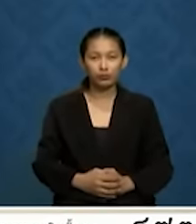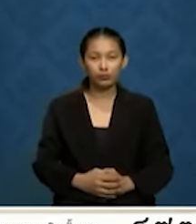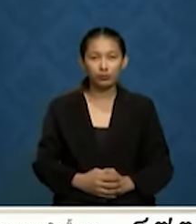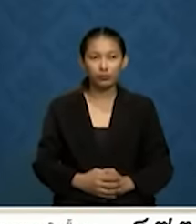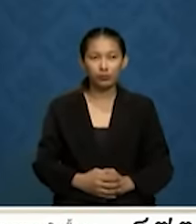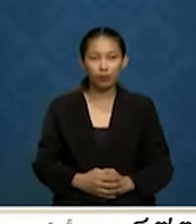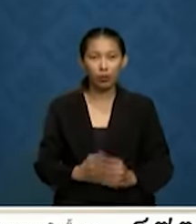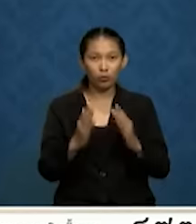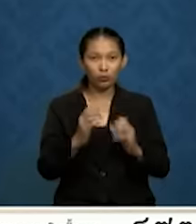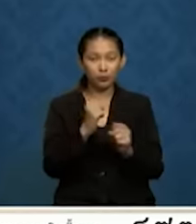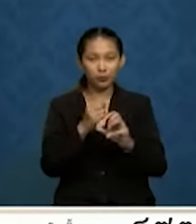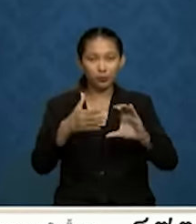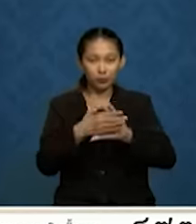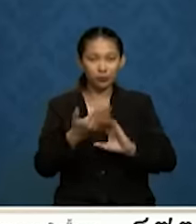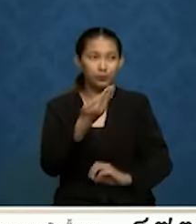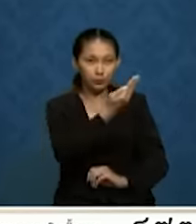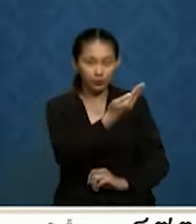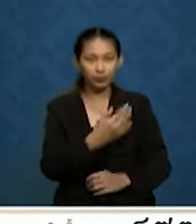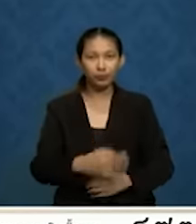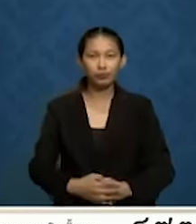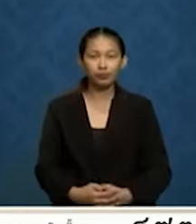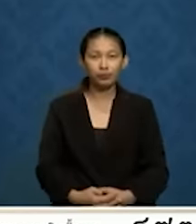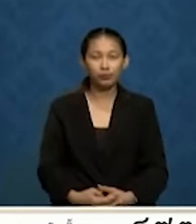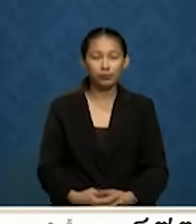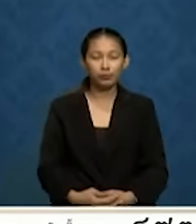ขอให้เจ้าหน้าที่ขึ้นจอด้วยครับ